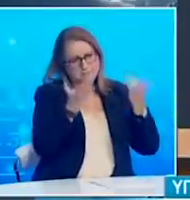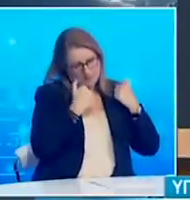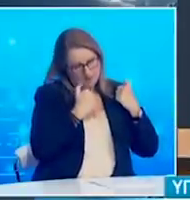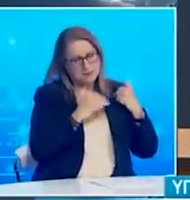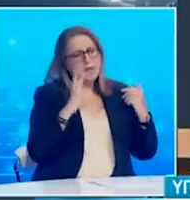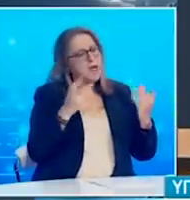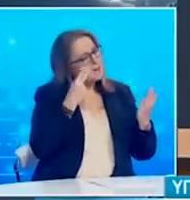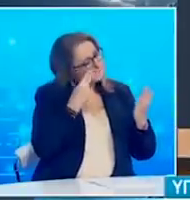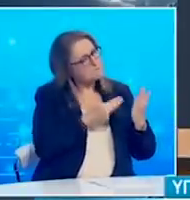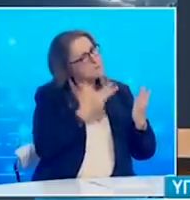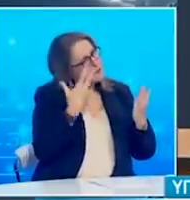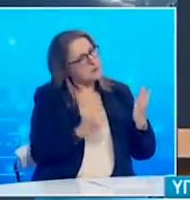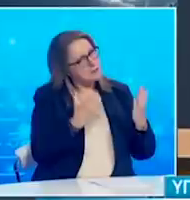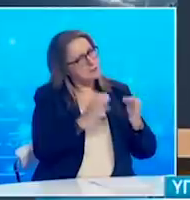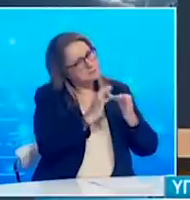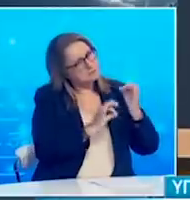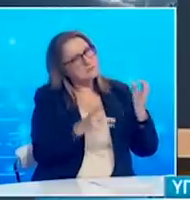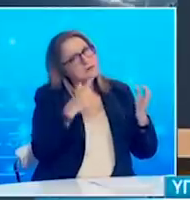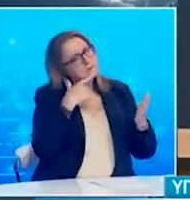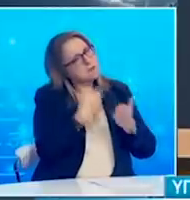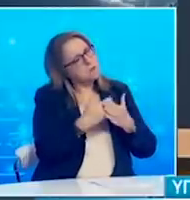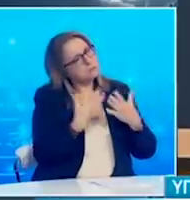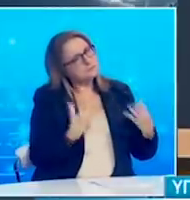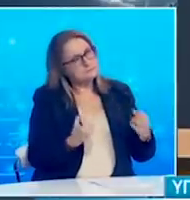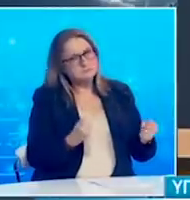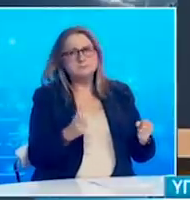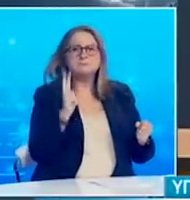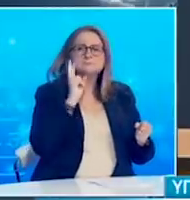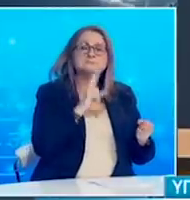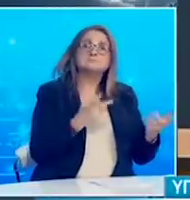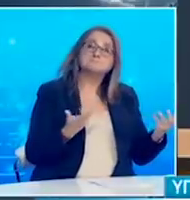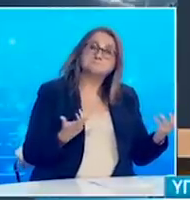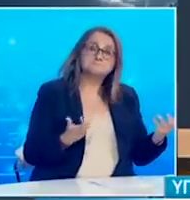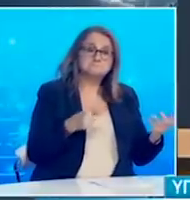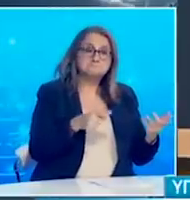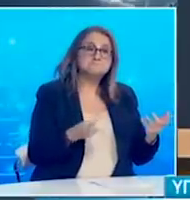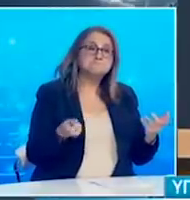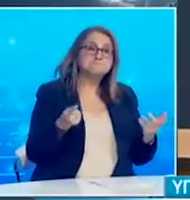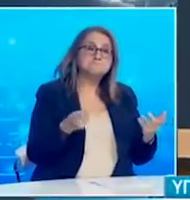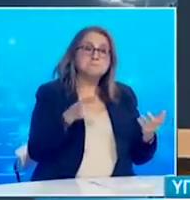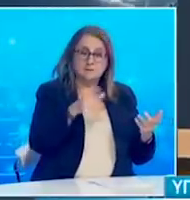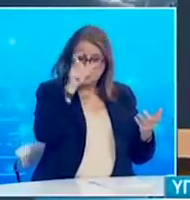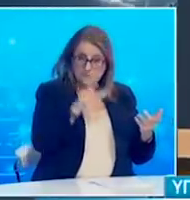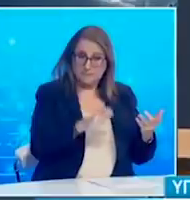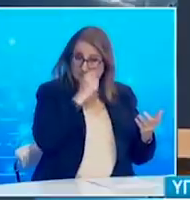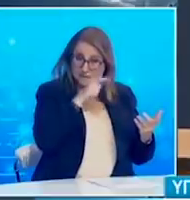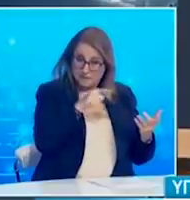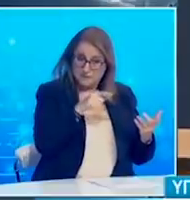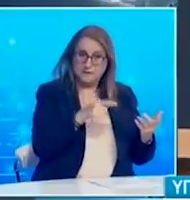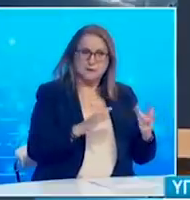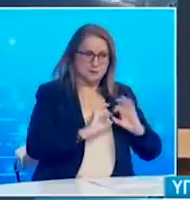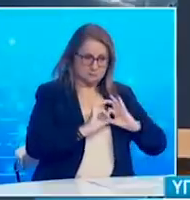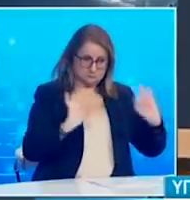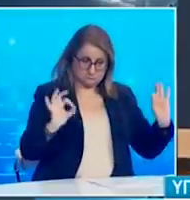δημοσιευμένα στοιχεία, δηλαδή στοιχεία που έχουν τεκμηριωθεί επαρκώς, φαίνεται ότι πρόκειται για έναν ασθενή ο οποίος, ενώ